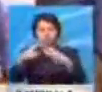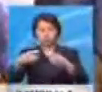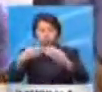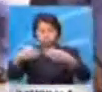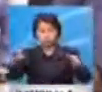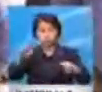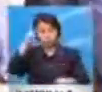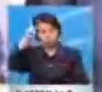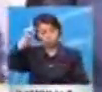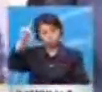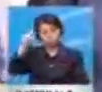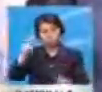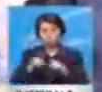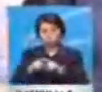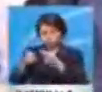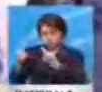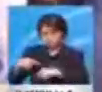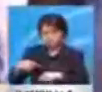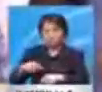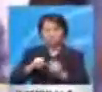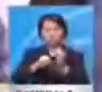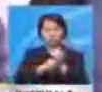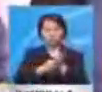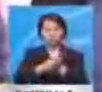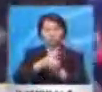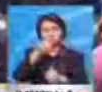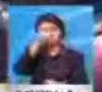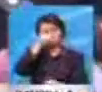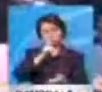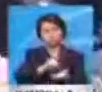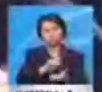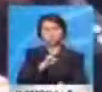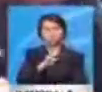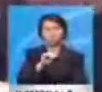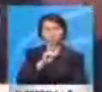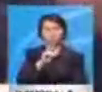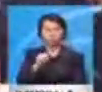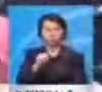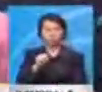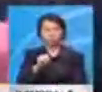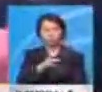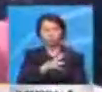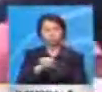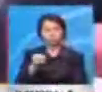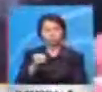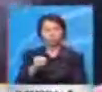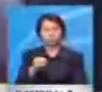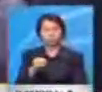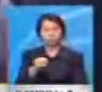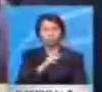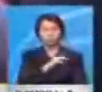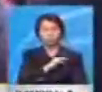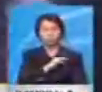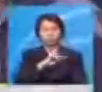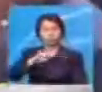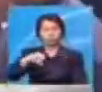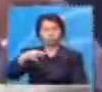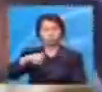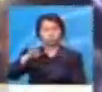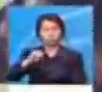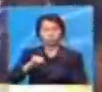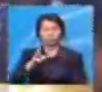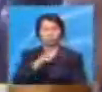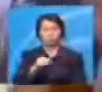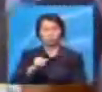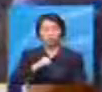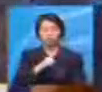Terengganu hadir sama menteri sumber asli dan alam sekitar Datuk Seri Dr Wan Junaidi tuanku jaafar dan menteri di jabatan Perdana Menteri dan